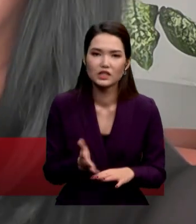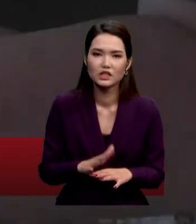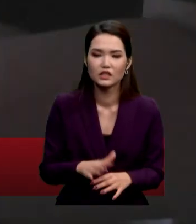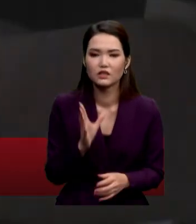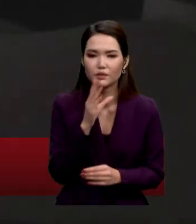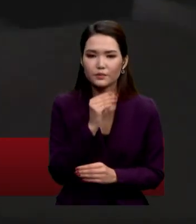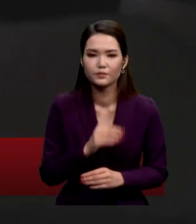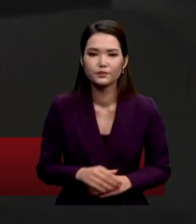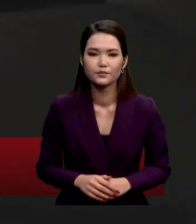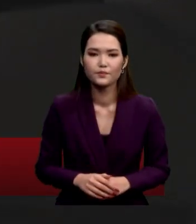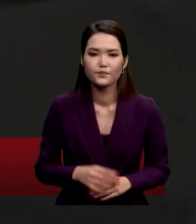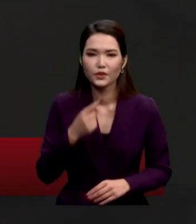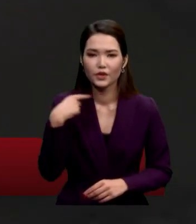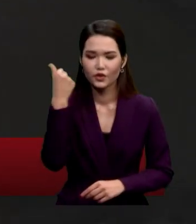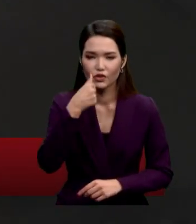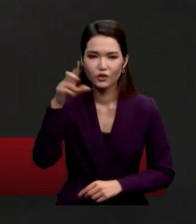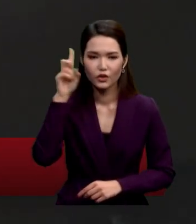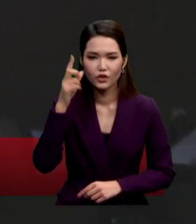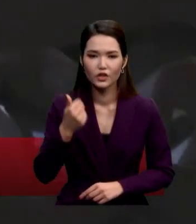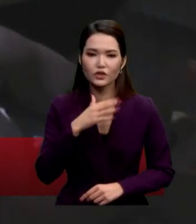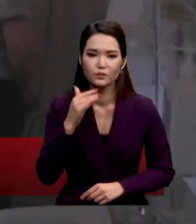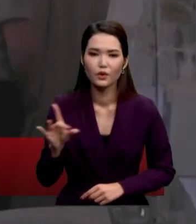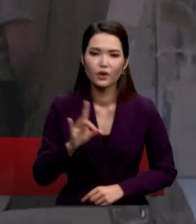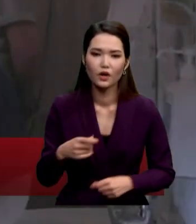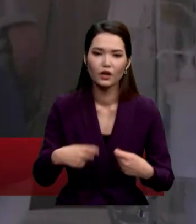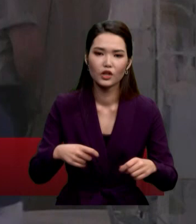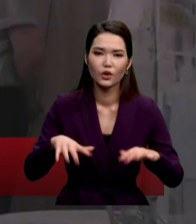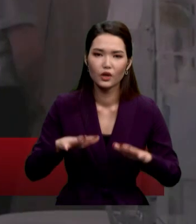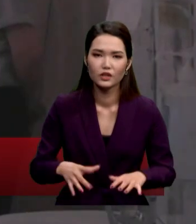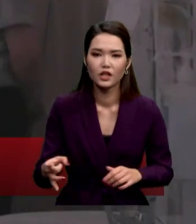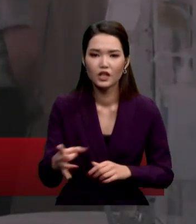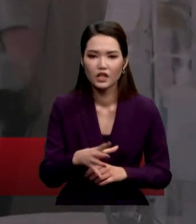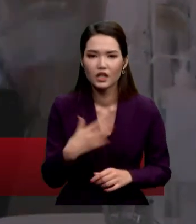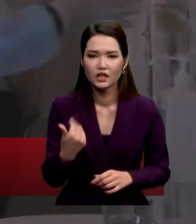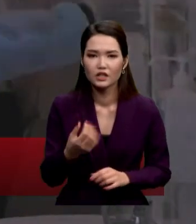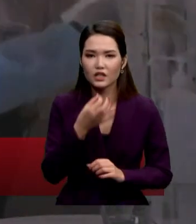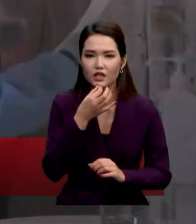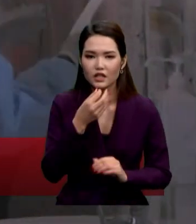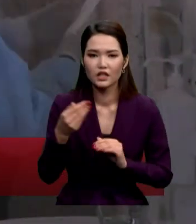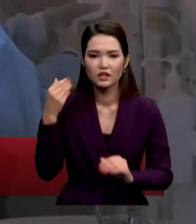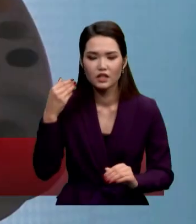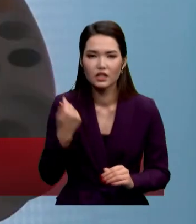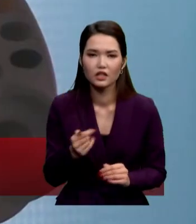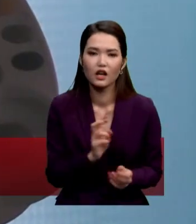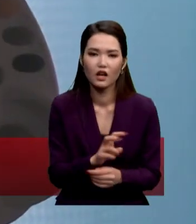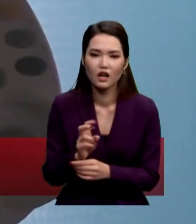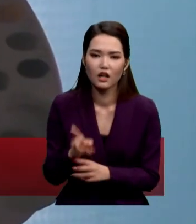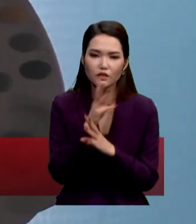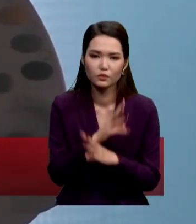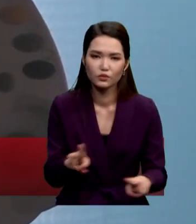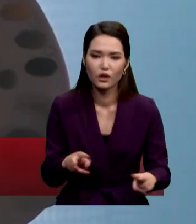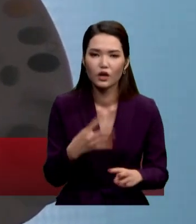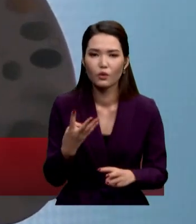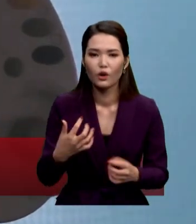еді. Өткен жылға дейін еліміздің перинеталды орталықтарын ретинопатияның ерте скринингтегі арналған жабдықтар тек